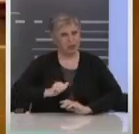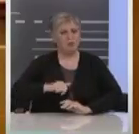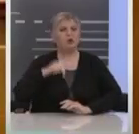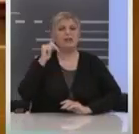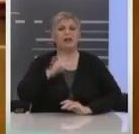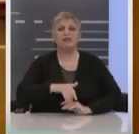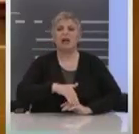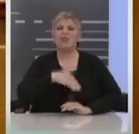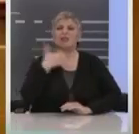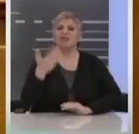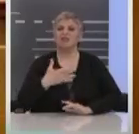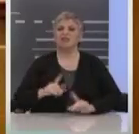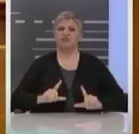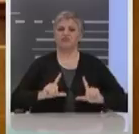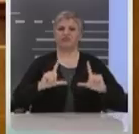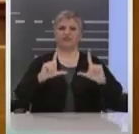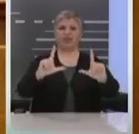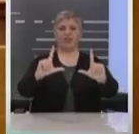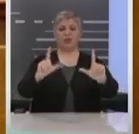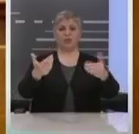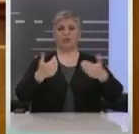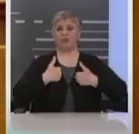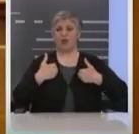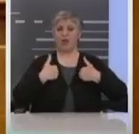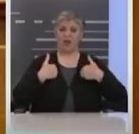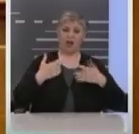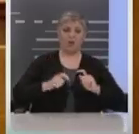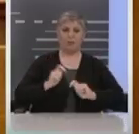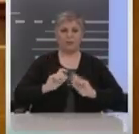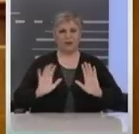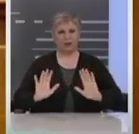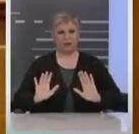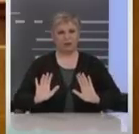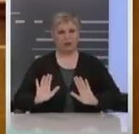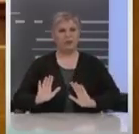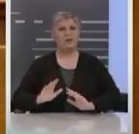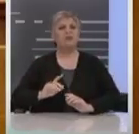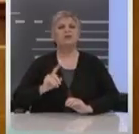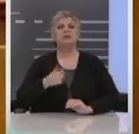βιτρίνας. Δεν είναι έργα τα οποία οι δήμαρχοι